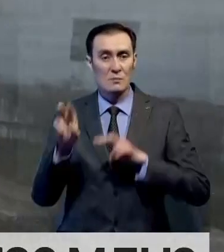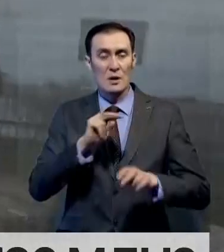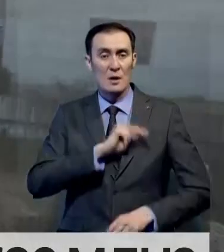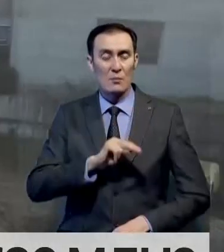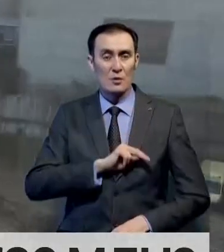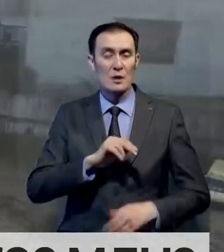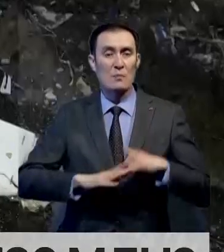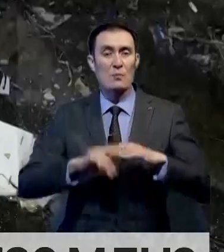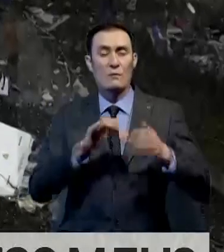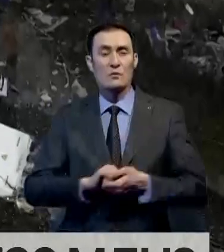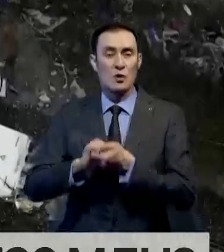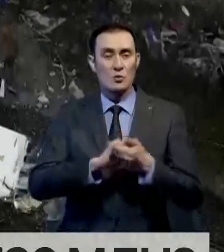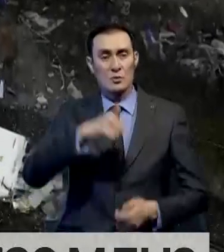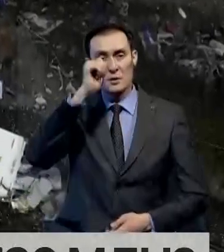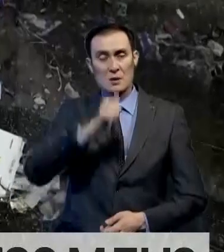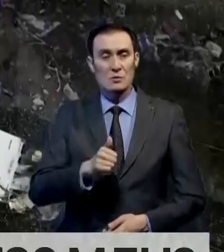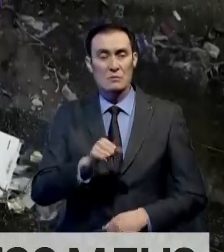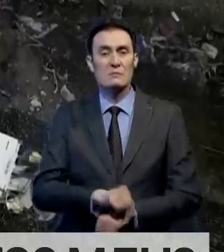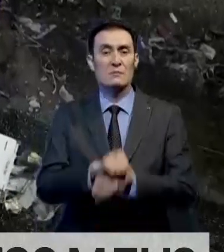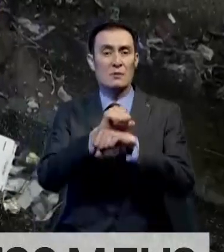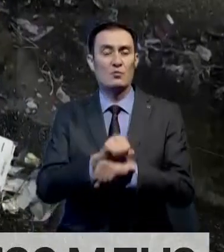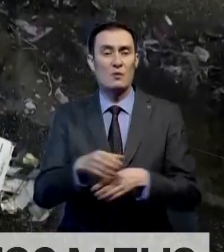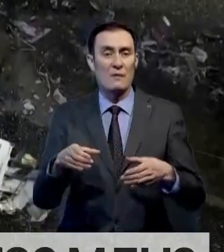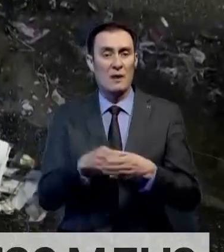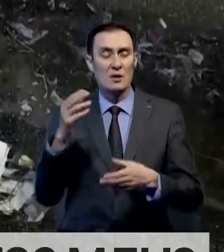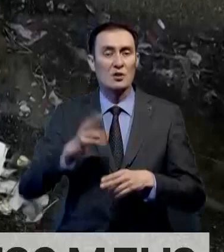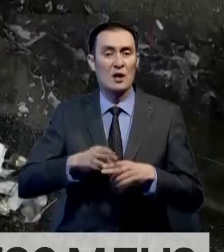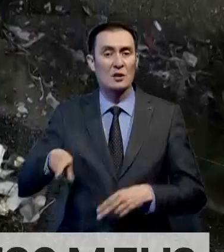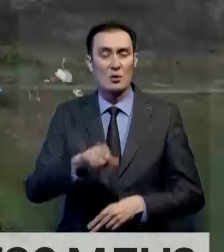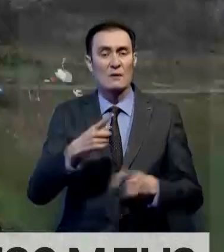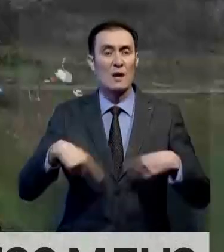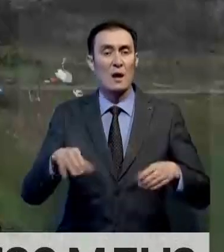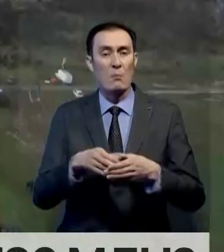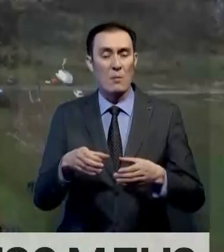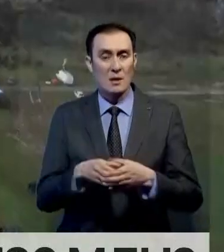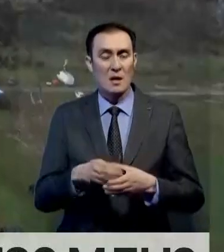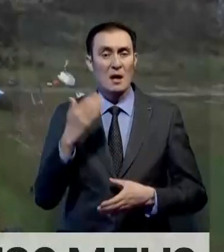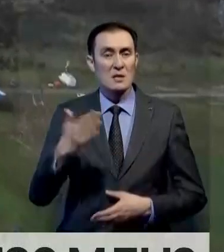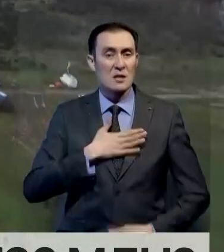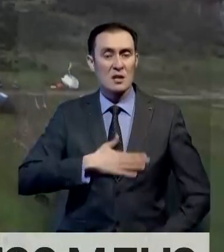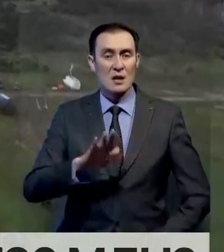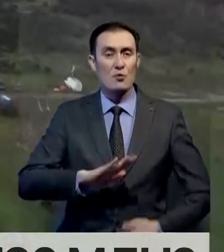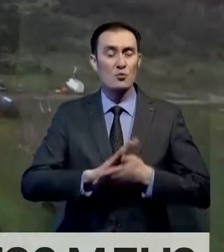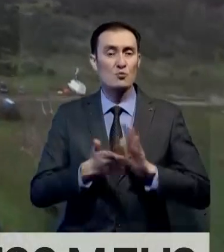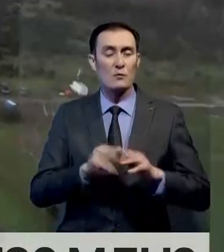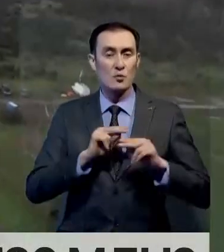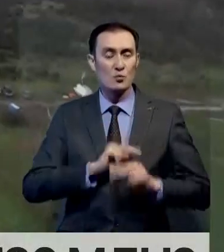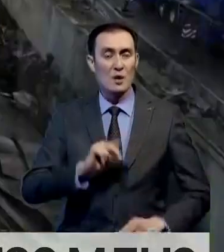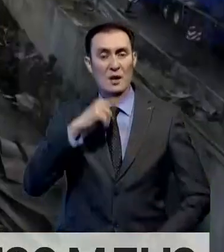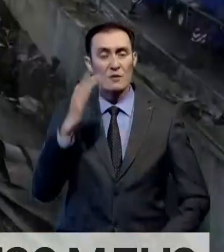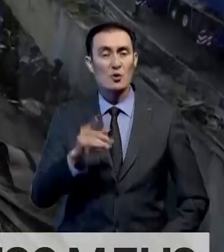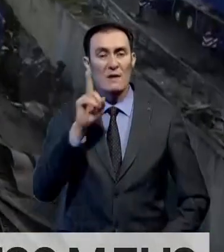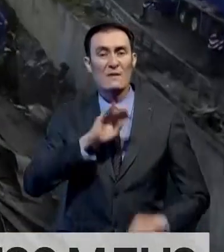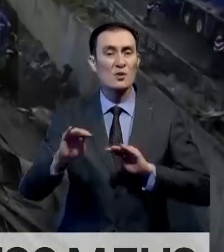работы. Профсоюзы Греции провели демонстрацию у штаб-квартиры железнодорожного оператора. Они недовольны условиями труда и считают,